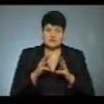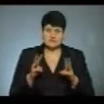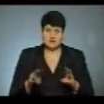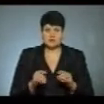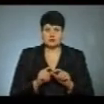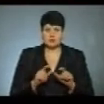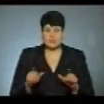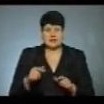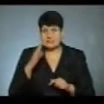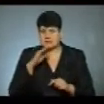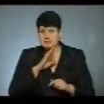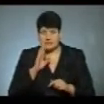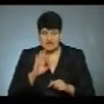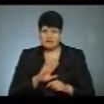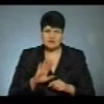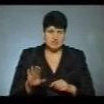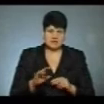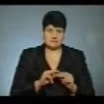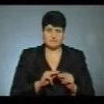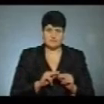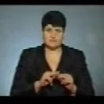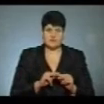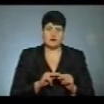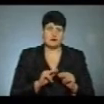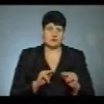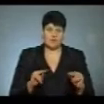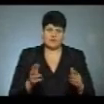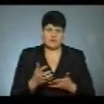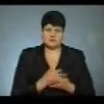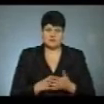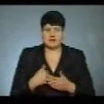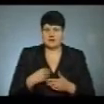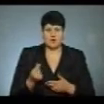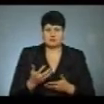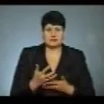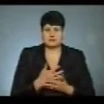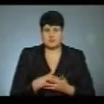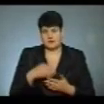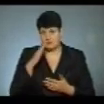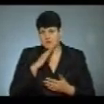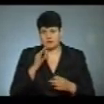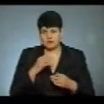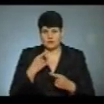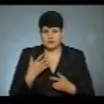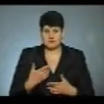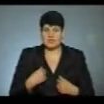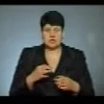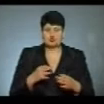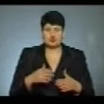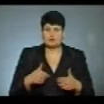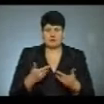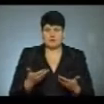ні з батьків, ні з педагогів не збирали. Я грошей не збирала і дітям нічого, ні батькам не повідомляла. Ми нічого не